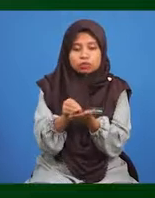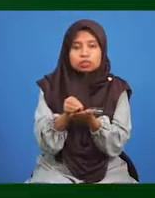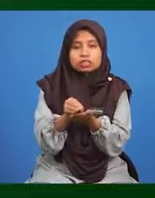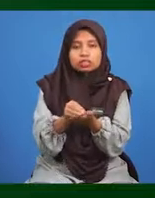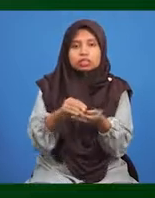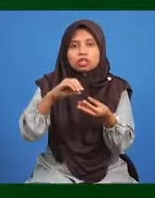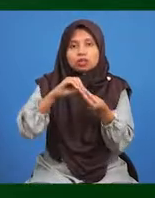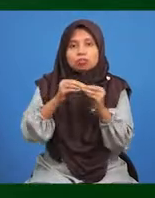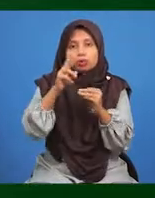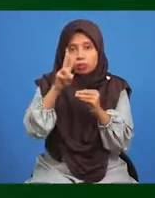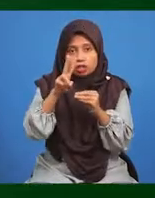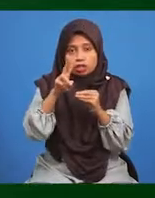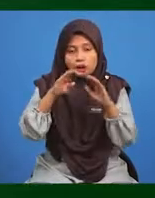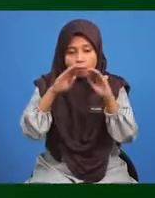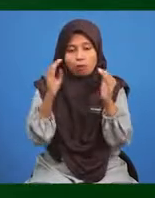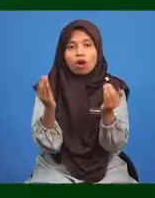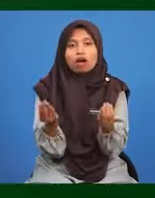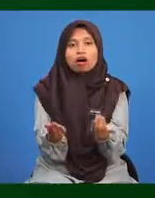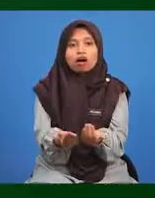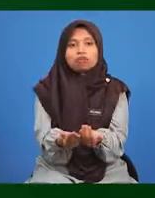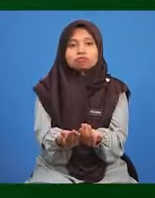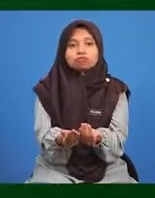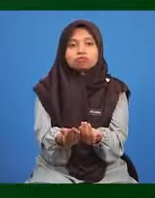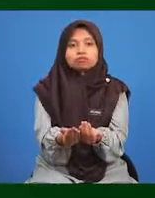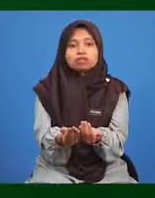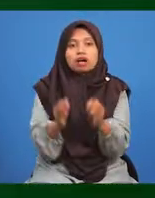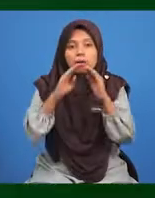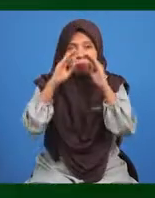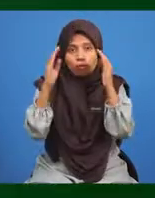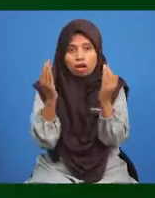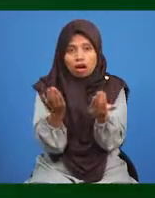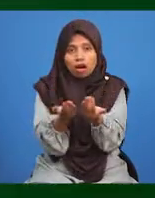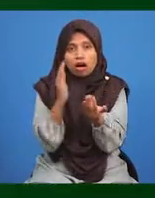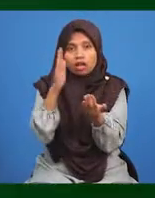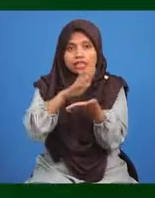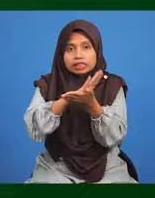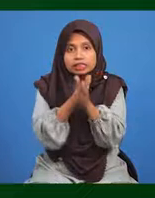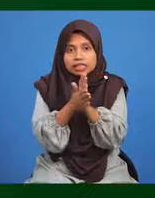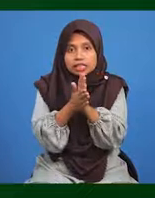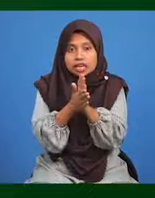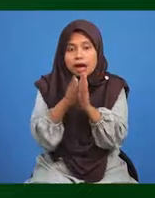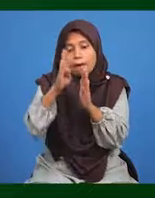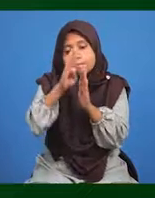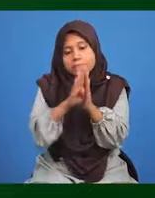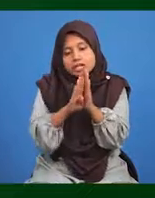yang kedua, bola. Perkataan bola akan menjadi bebola.